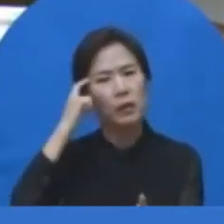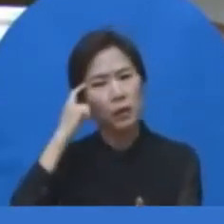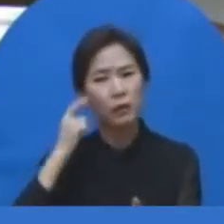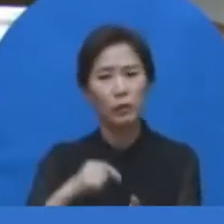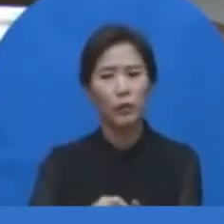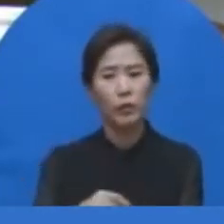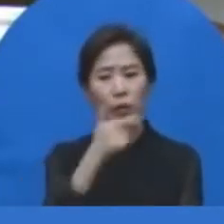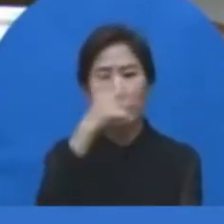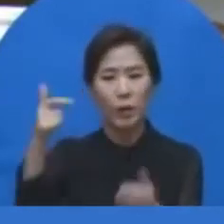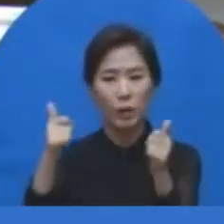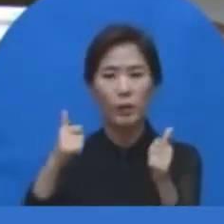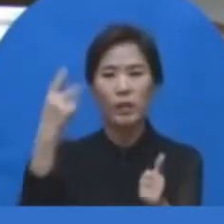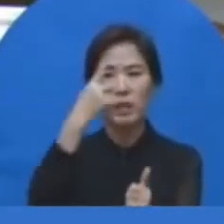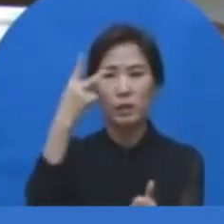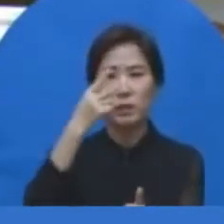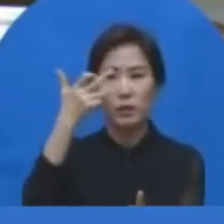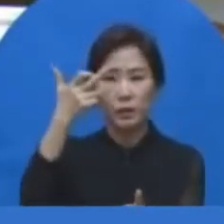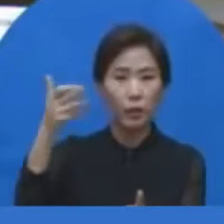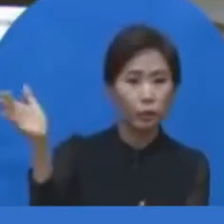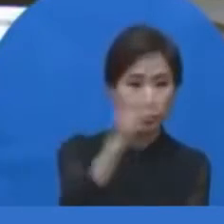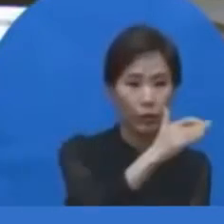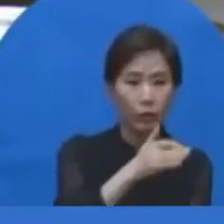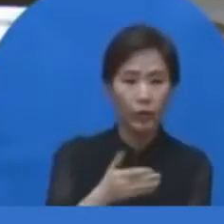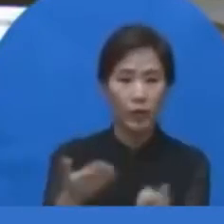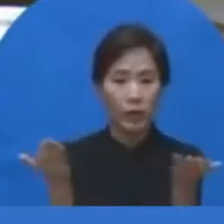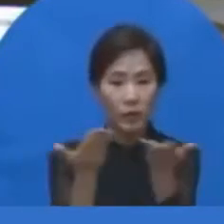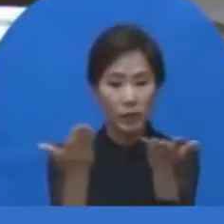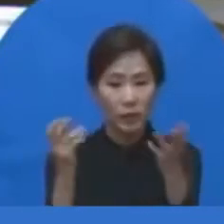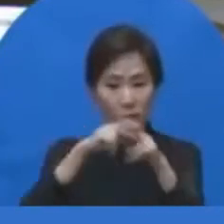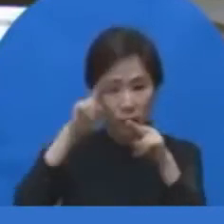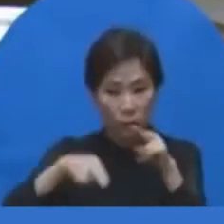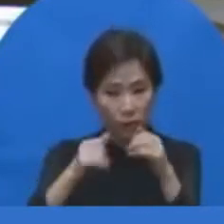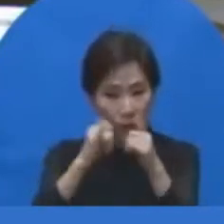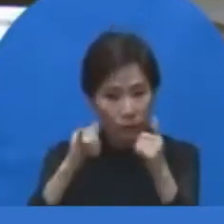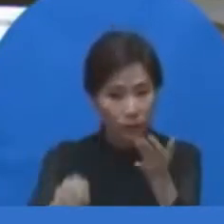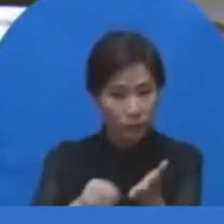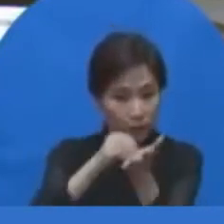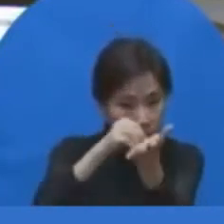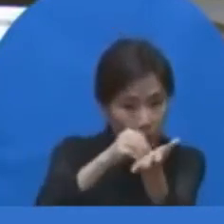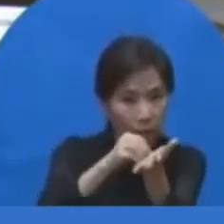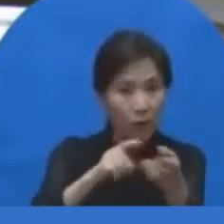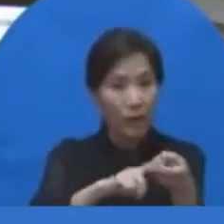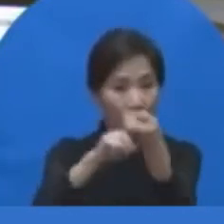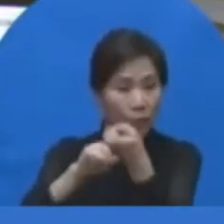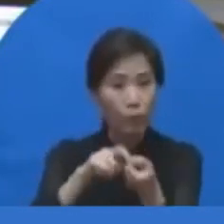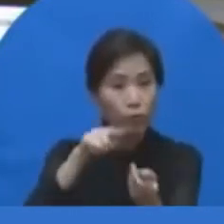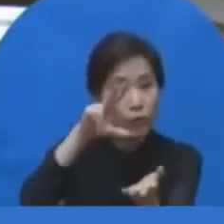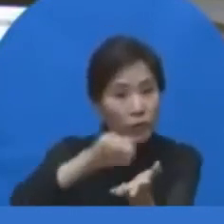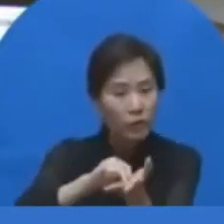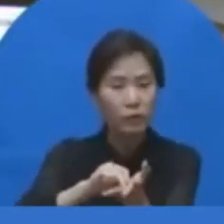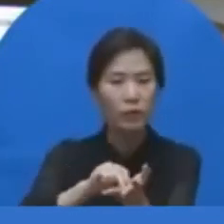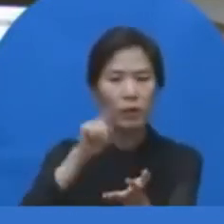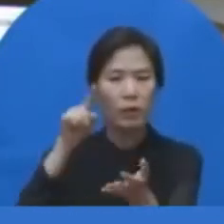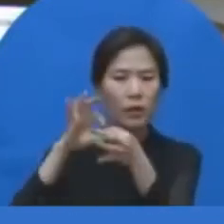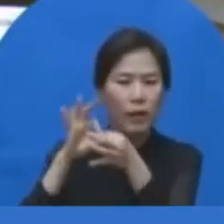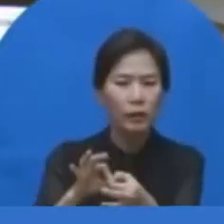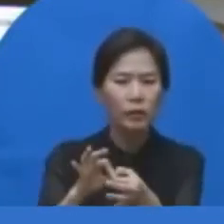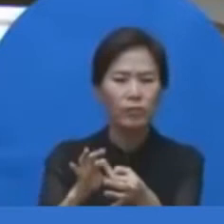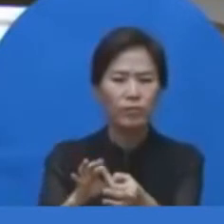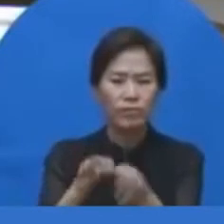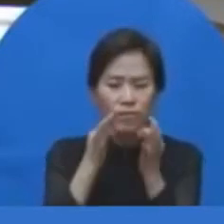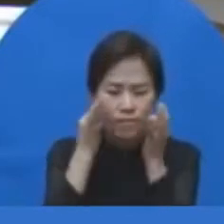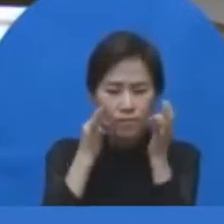대법원이 2018년부터 전향적으로 하고 있어서 그 문제가 되고 있던 사례들은 거의 해소되었다고 본다. 그래서 EU가 이걸 가지고 시비를 거는 것은